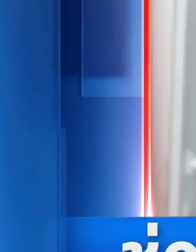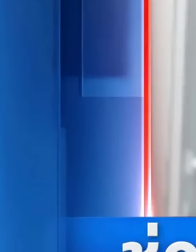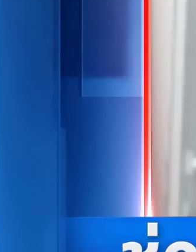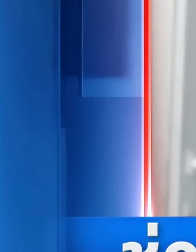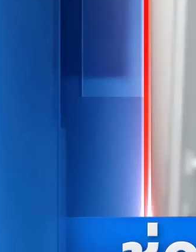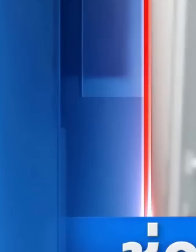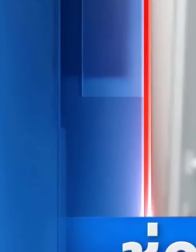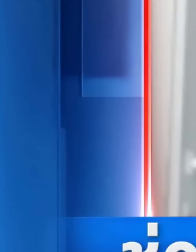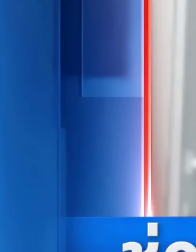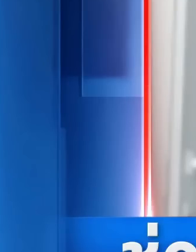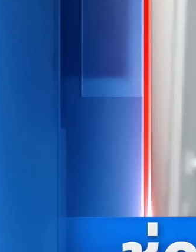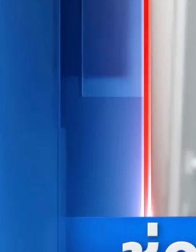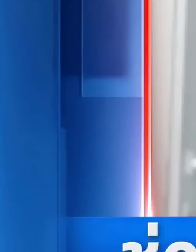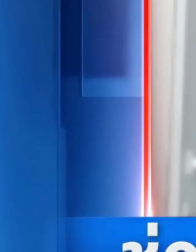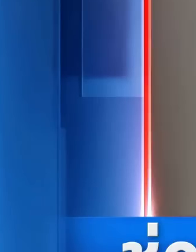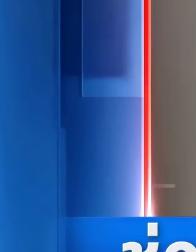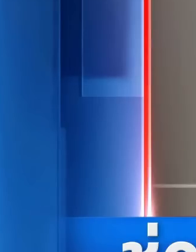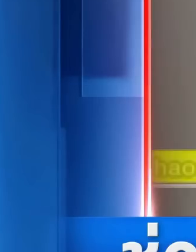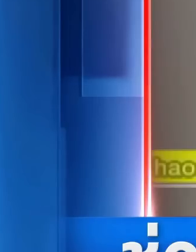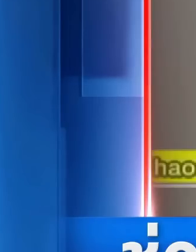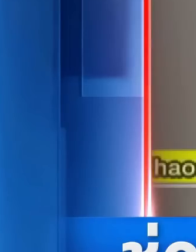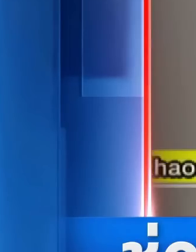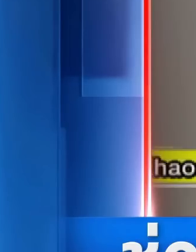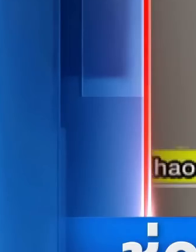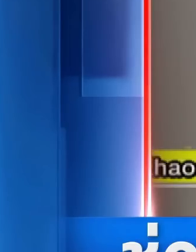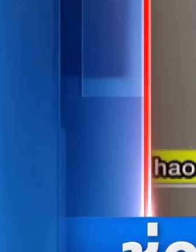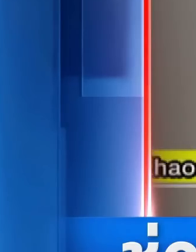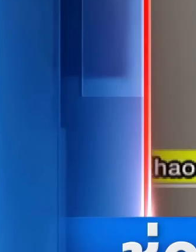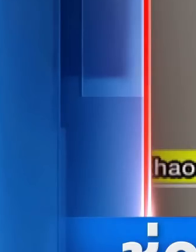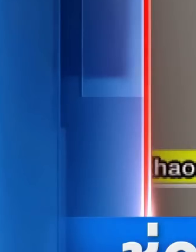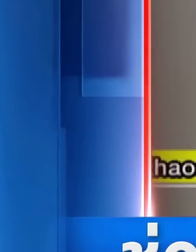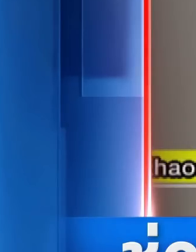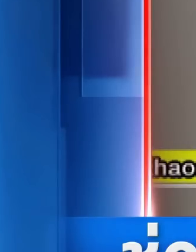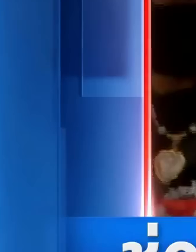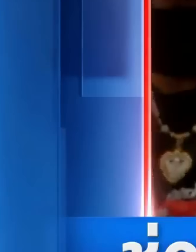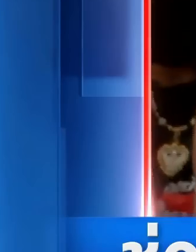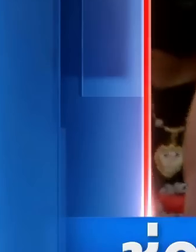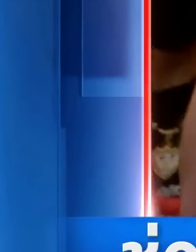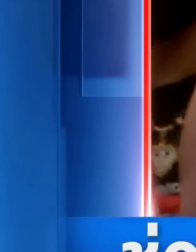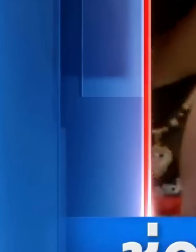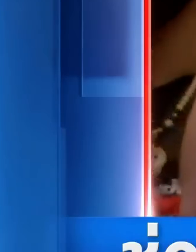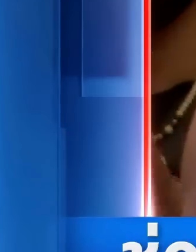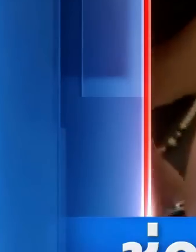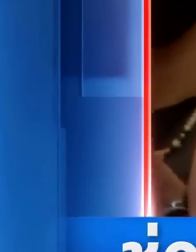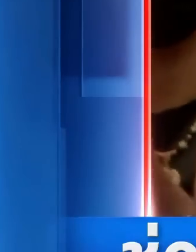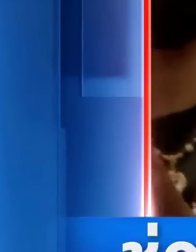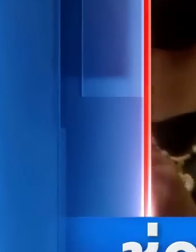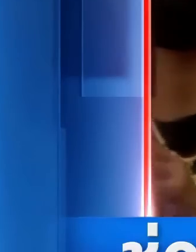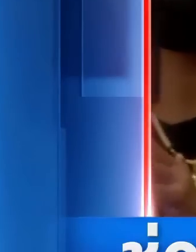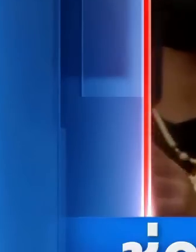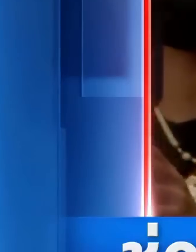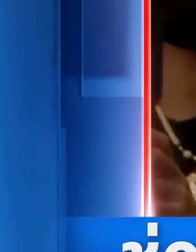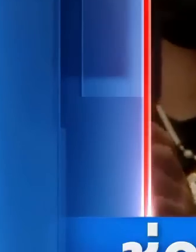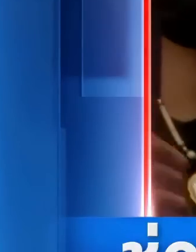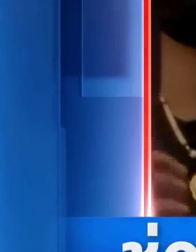ฝากไปถึงคุณสุดารัตน์หน่อยได้ไห ม เรื่องของมารยาทของคุณสิทธาในวันนั้นที่มีการพูดกันเนี่ยนะครับคุณสิทธาก็ไม่ยอมนะก็โต้กลับเหมือนกันผ่านทางโซเ